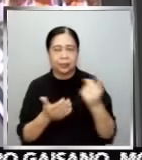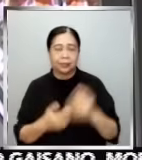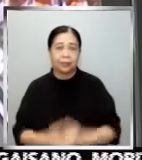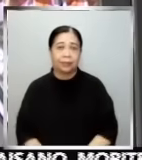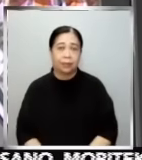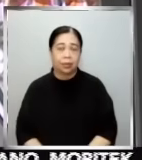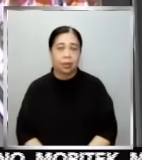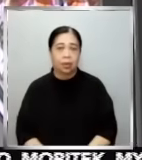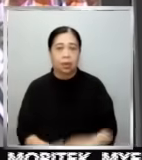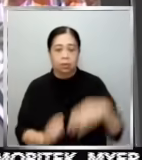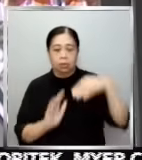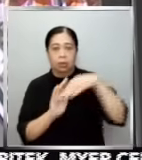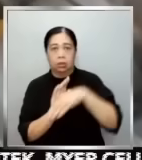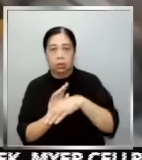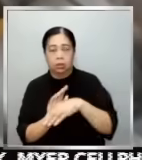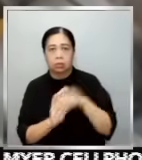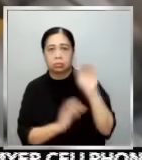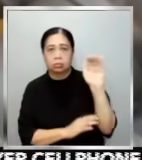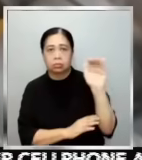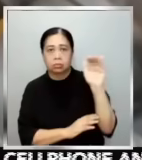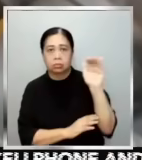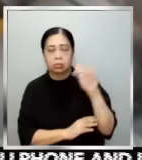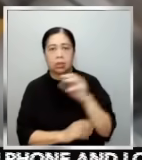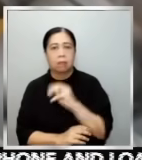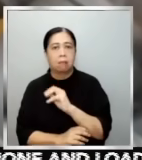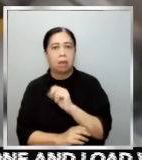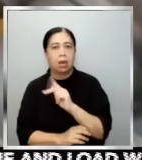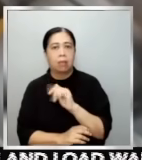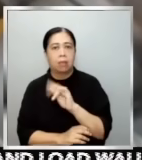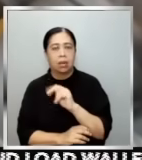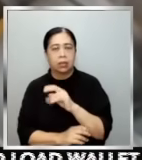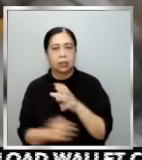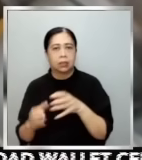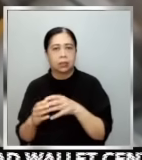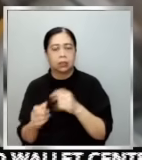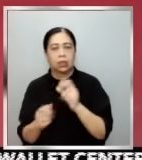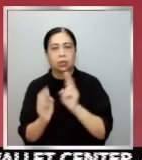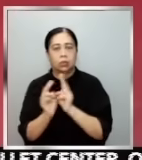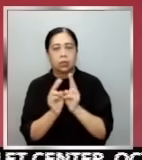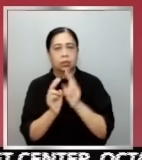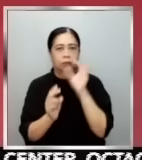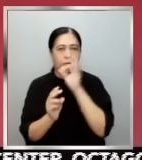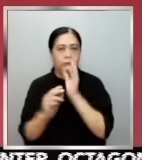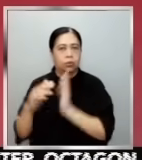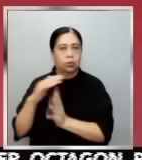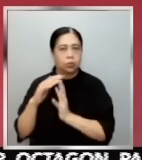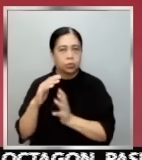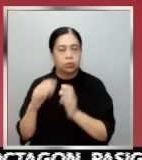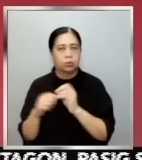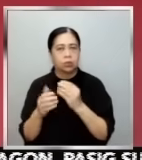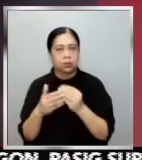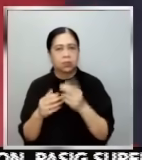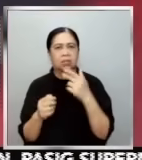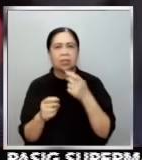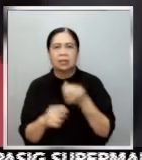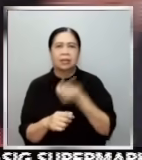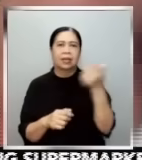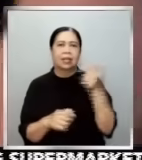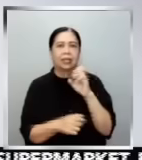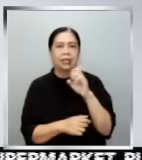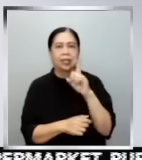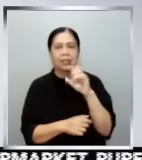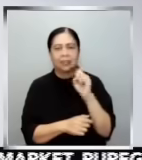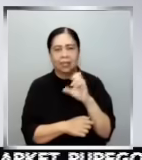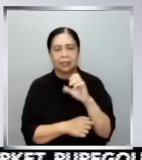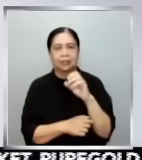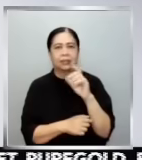pababain ang presyo n nawagan ang makabayan block at ang United Filipino consumers and commuters naalis ang excise tax at VAT sa